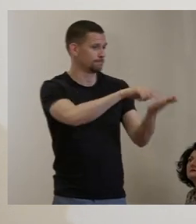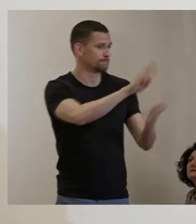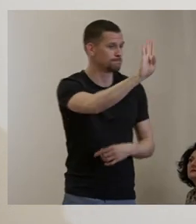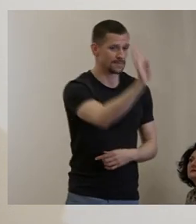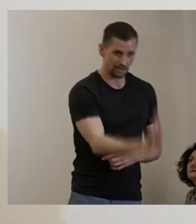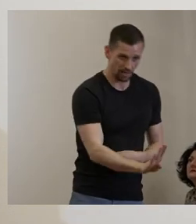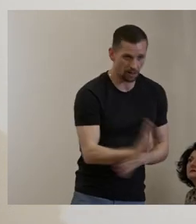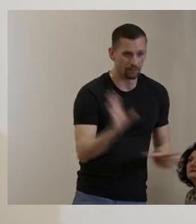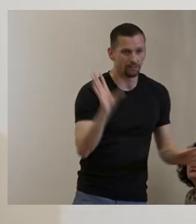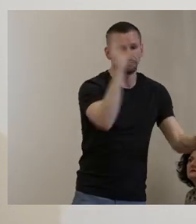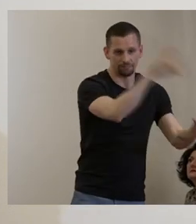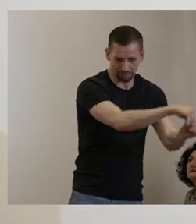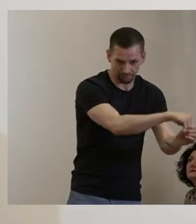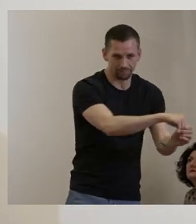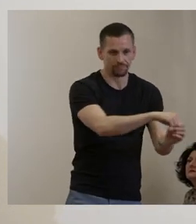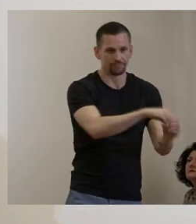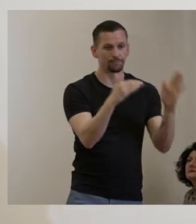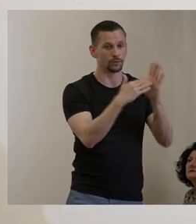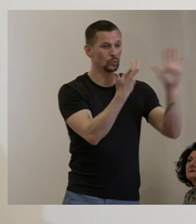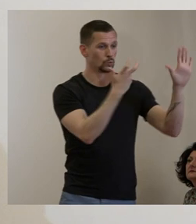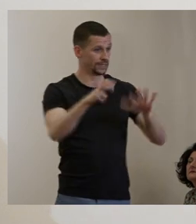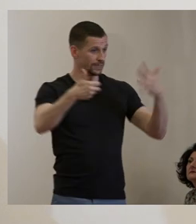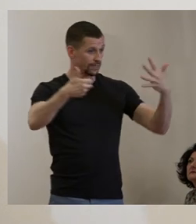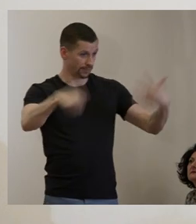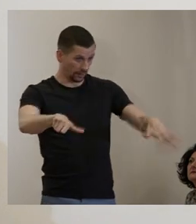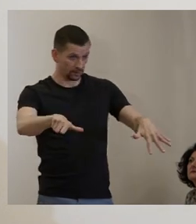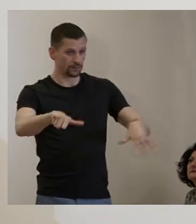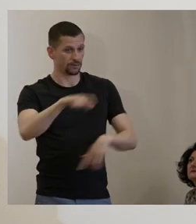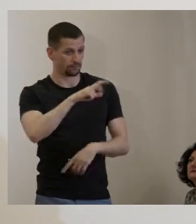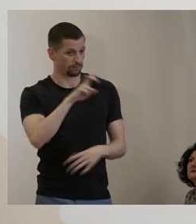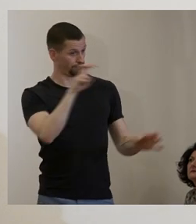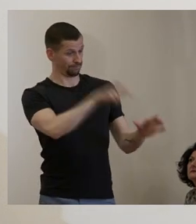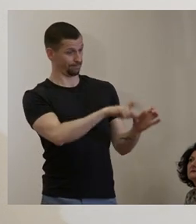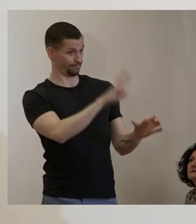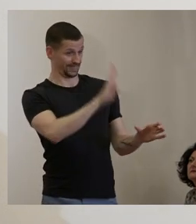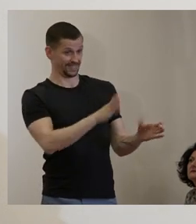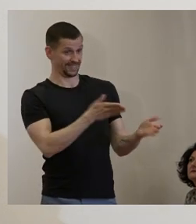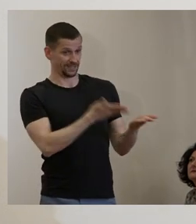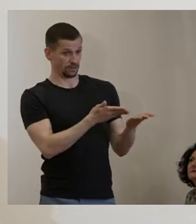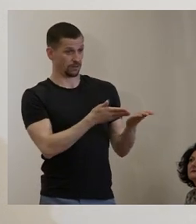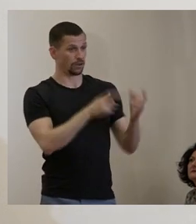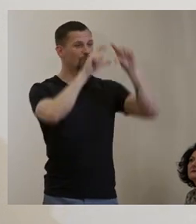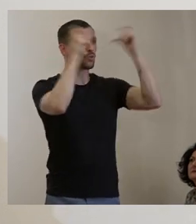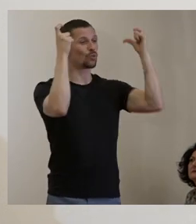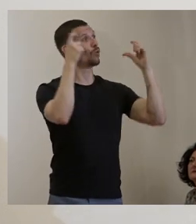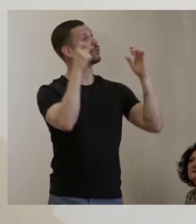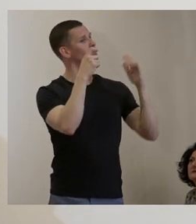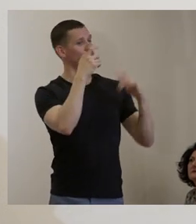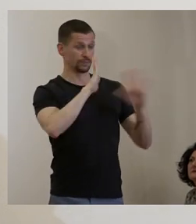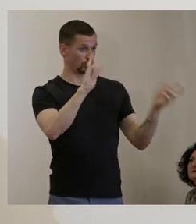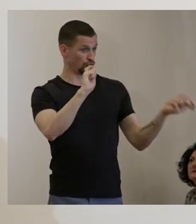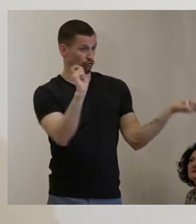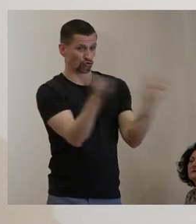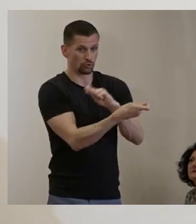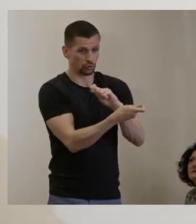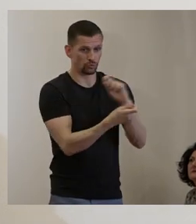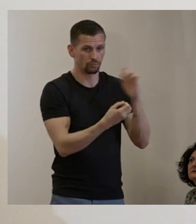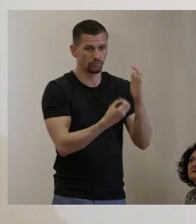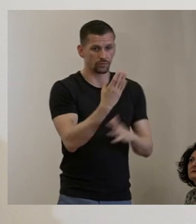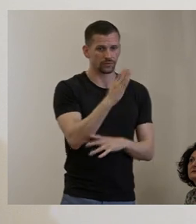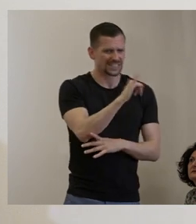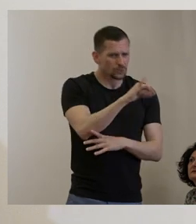en 1816, le Brésil a changé de statut. Le Brésil est devenu, Rio de Janeiro est devenue la capitale de l'Empire